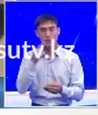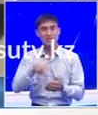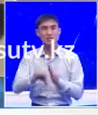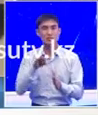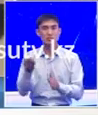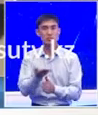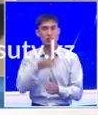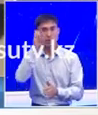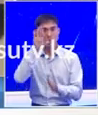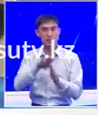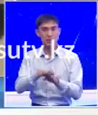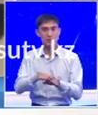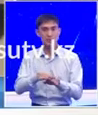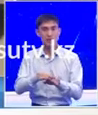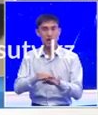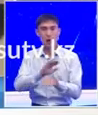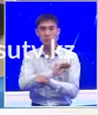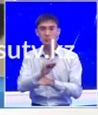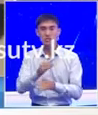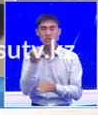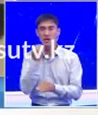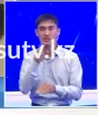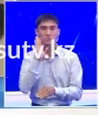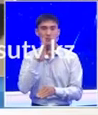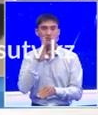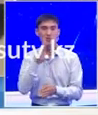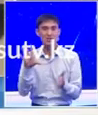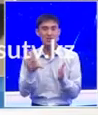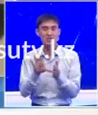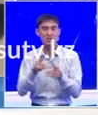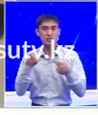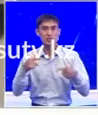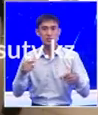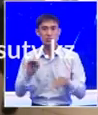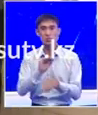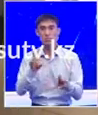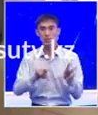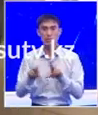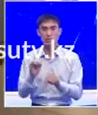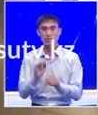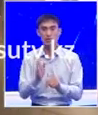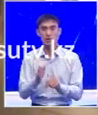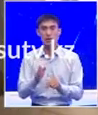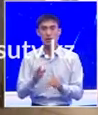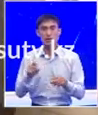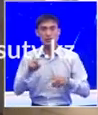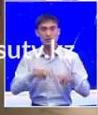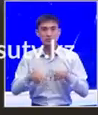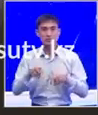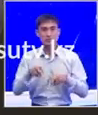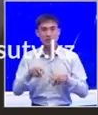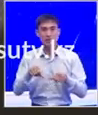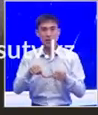обеспечить сельчан качественной питьевой водой и электричеством и другими благами в ходе избирательной кампании жалоб и